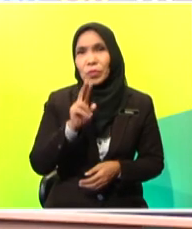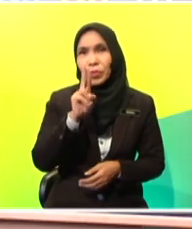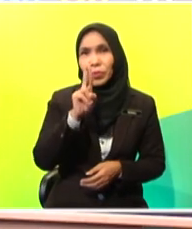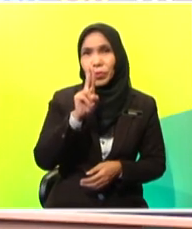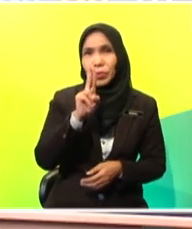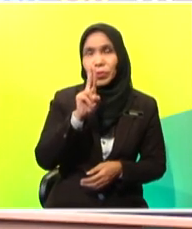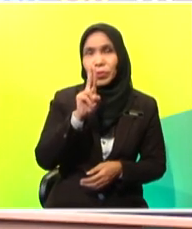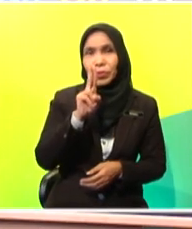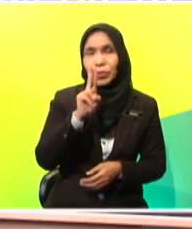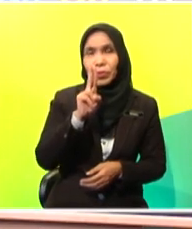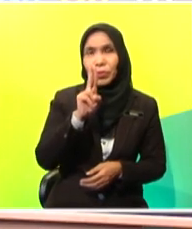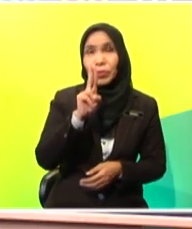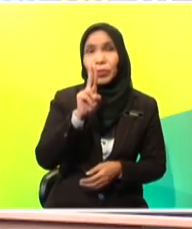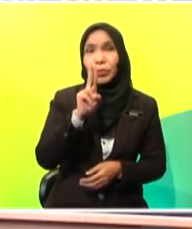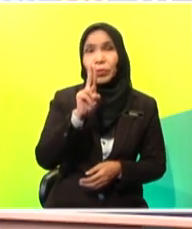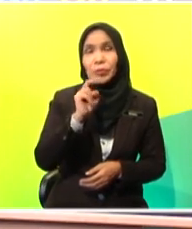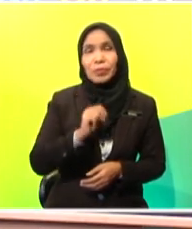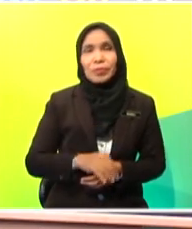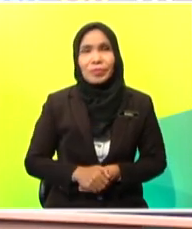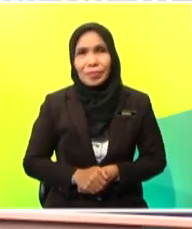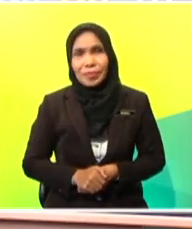yu uh